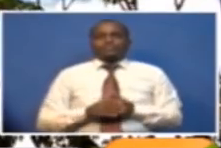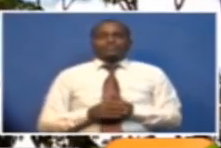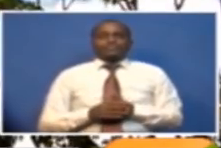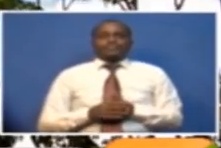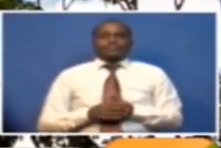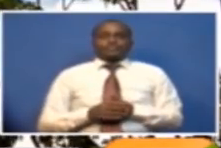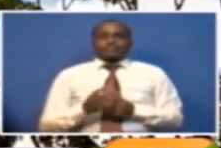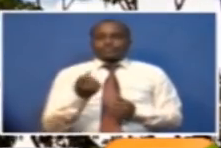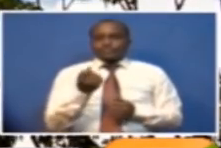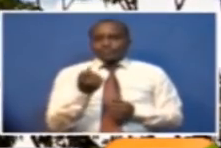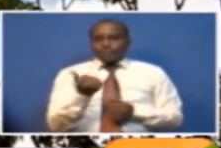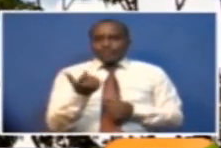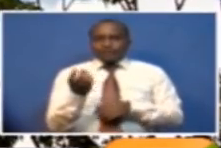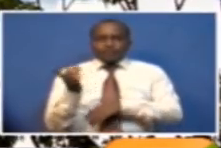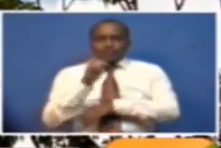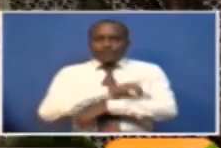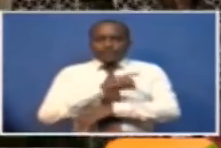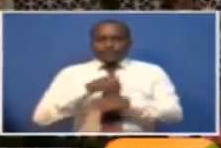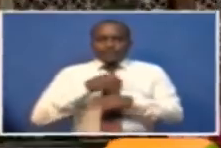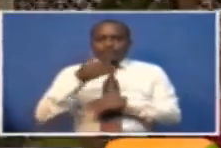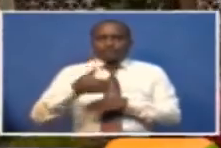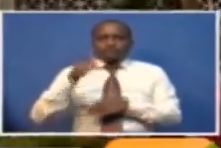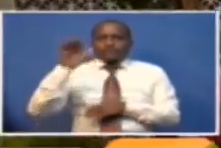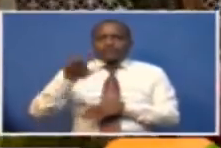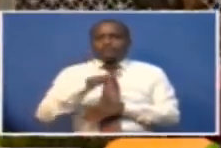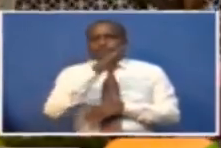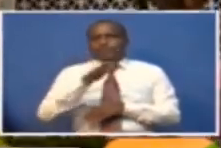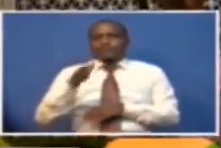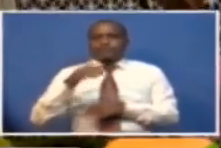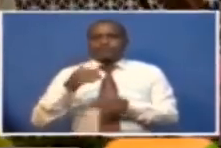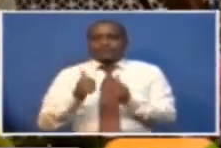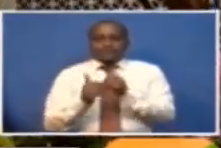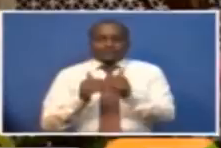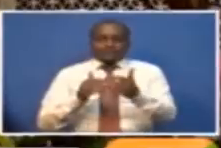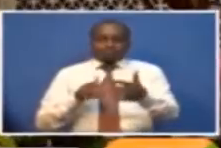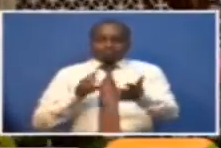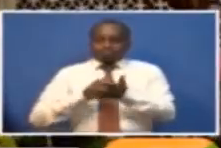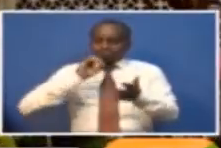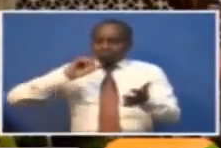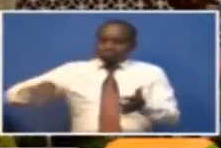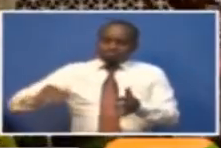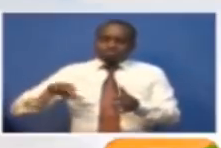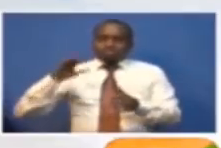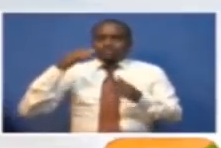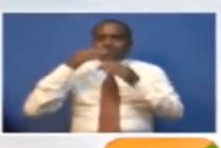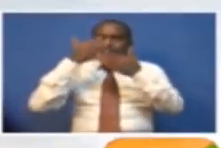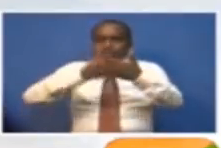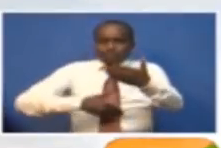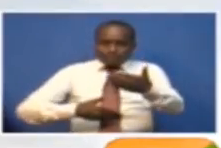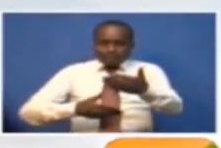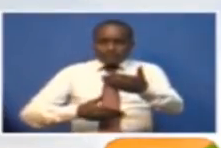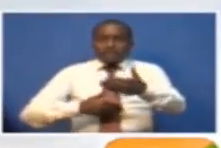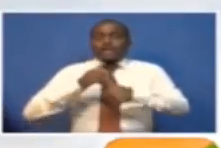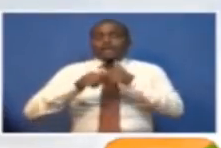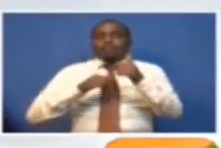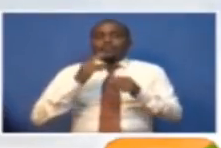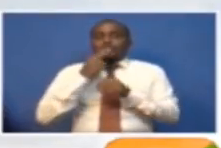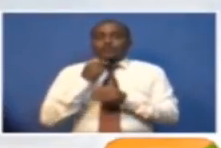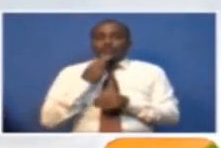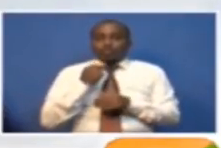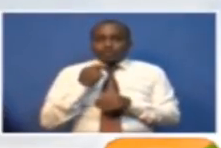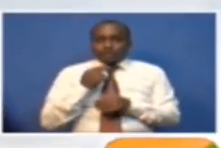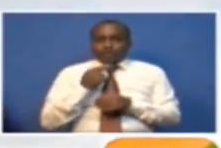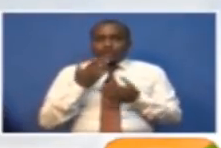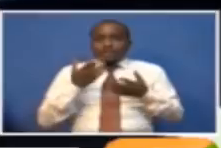Siku chache baada ya bunge la kitaifa kukataa kuidhinisha ripoti ya kamati iliyokuwa ikichunguza sukari ya Magendo,